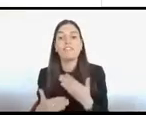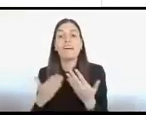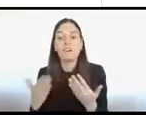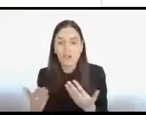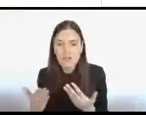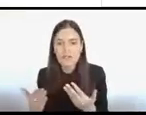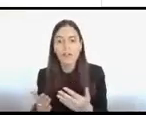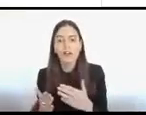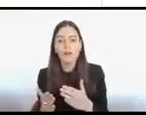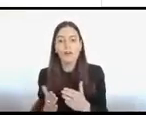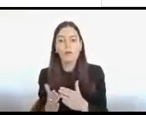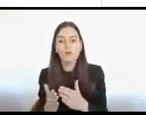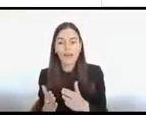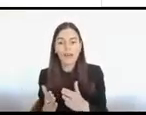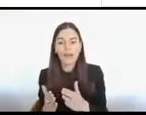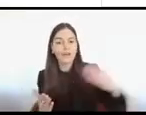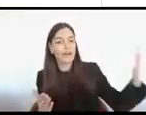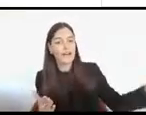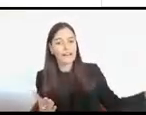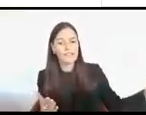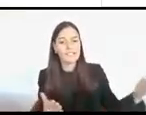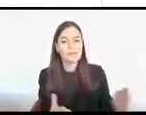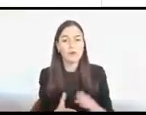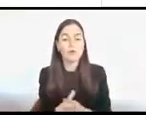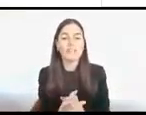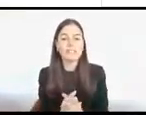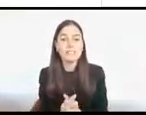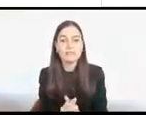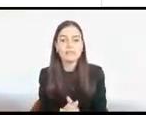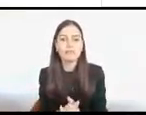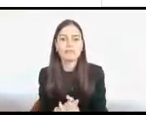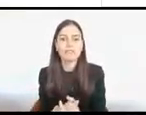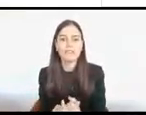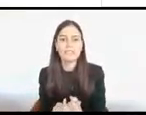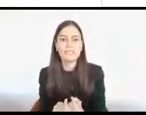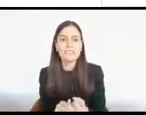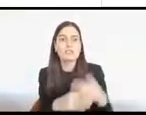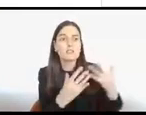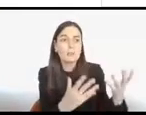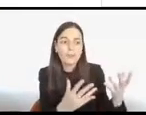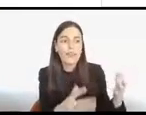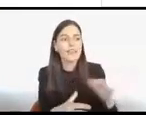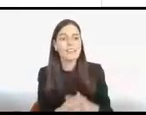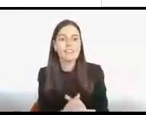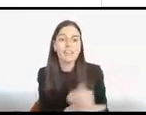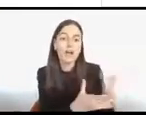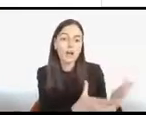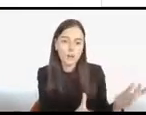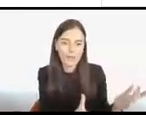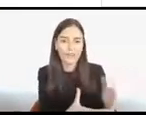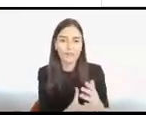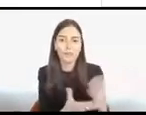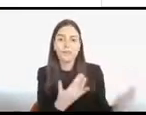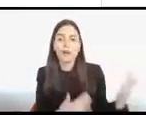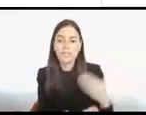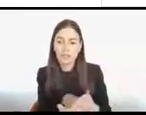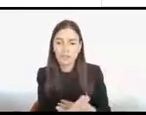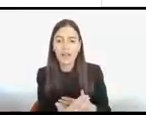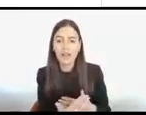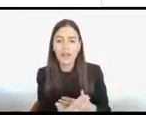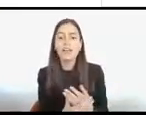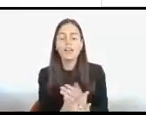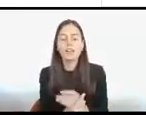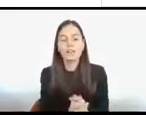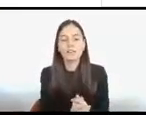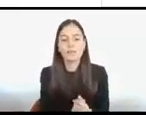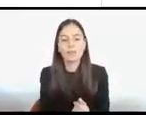de la vacance, contrairement à l'investissement locatif où j'investis dans un bien et j'ai un locataire. Donc, dès lors qu'il s'en